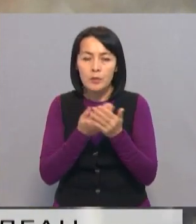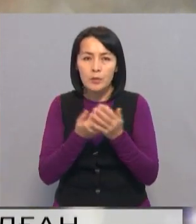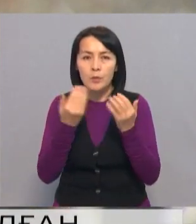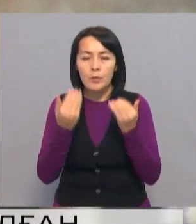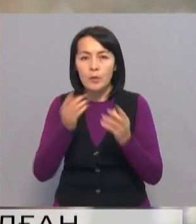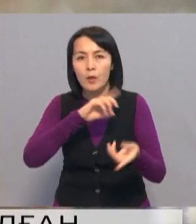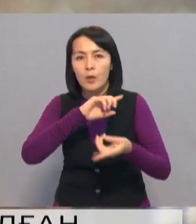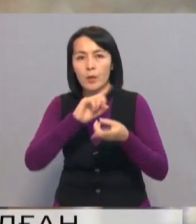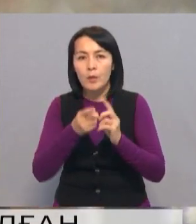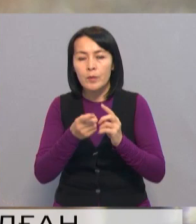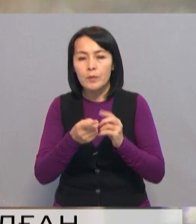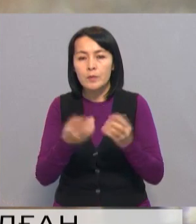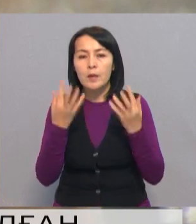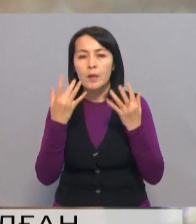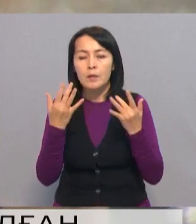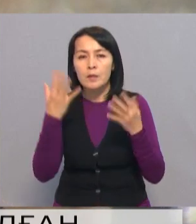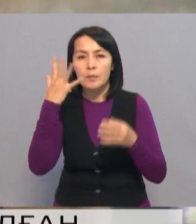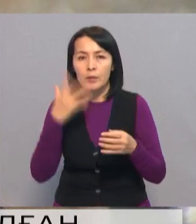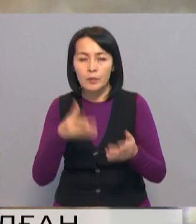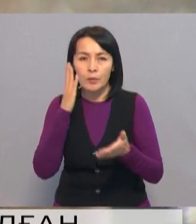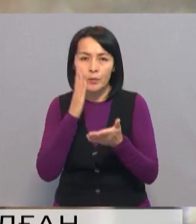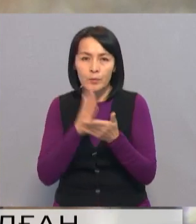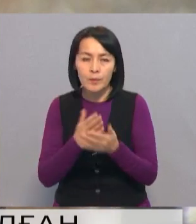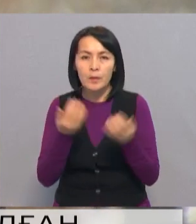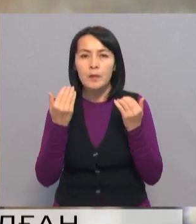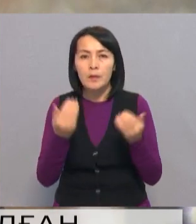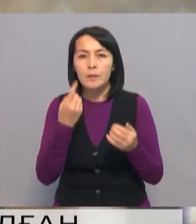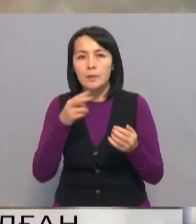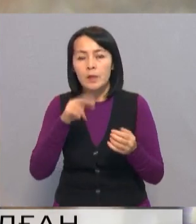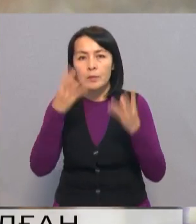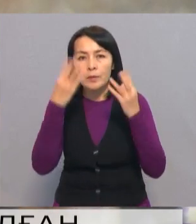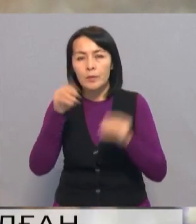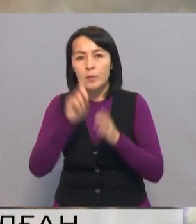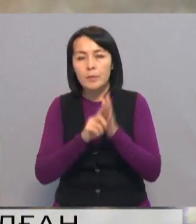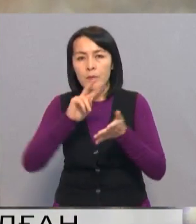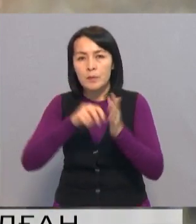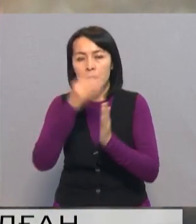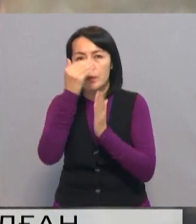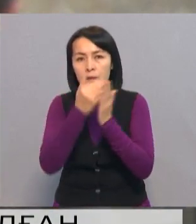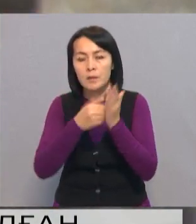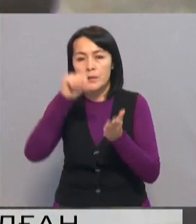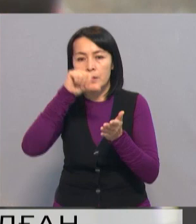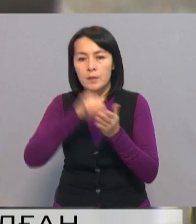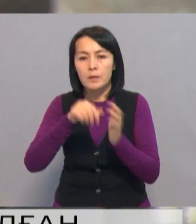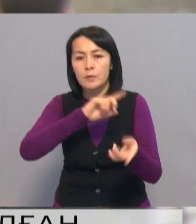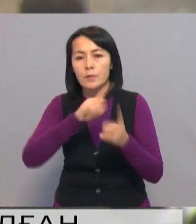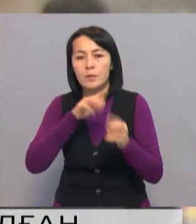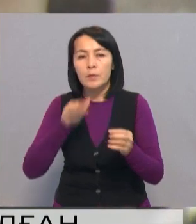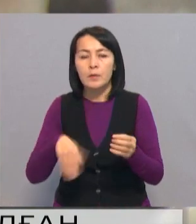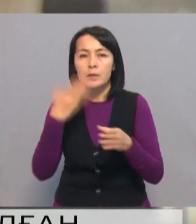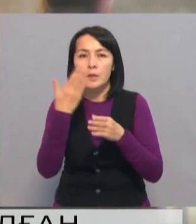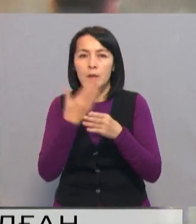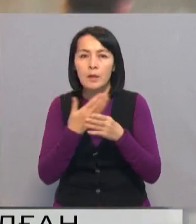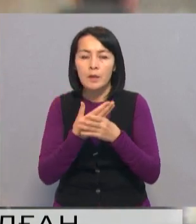Олар аударымдын, ягъни төлөмдүн бир нече түрүн колдонуп келди. Энди 1-кантарда салык эрежесине енгизилген өзгерістерден кийин